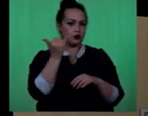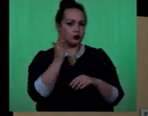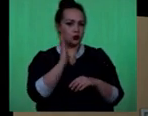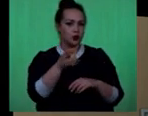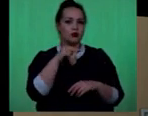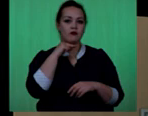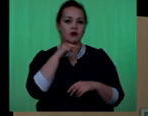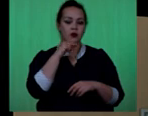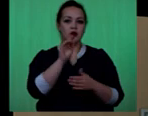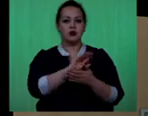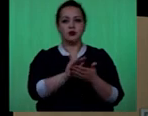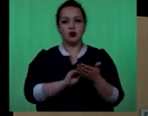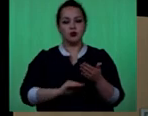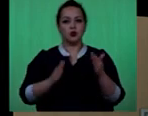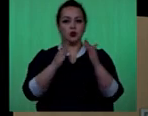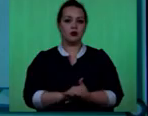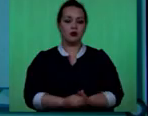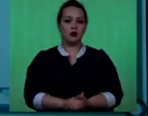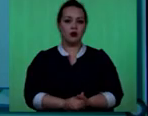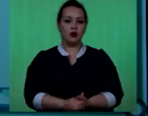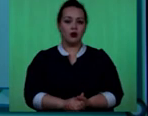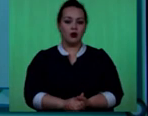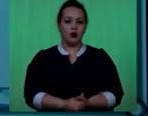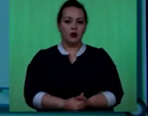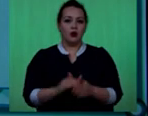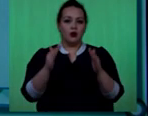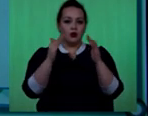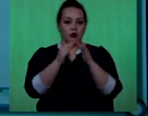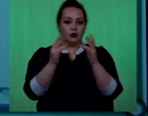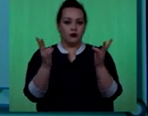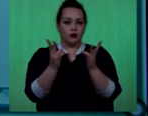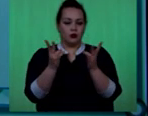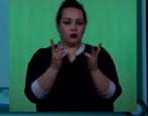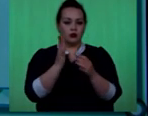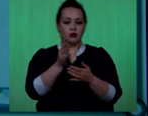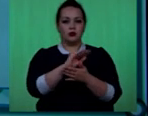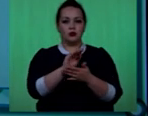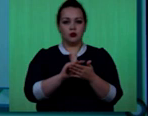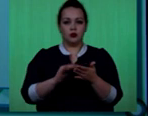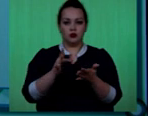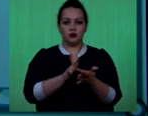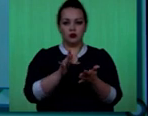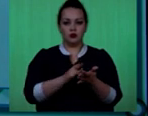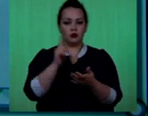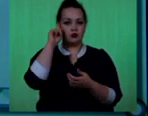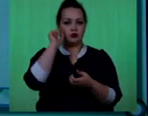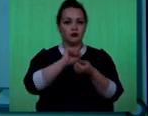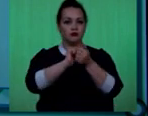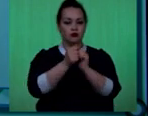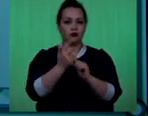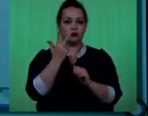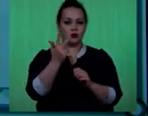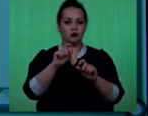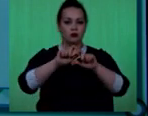внимательны при записи домашнего задания дома вам нужно будет записать в тетради и выучить наизусть 3